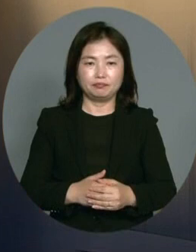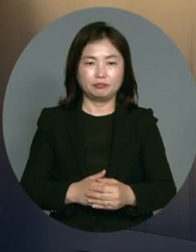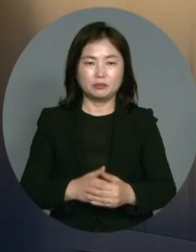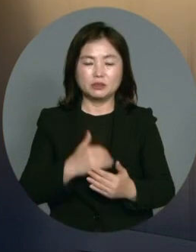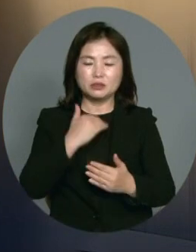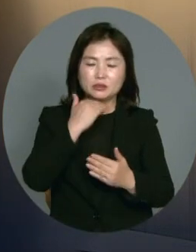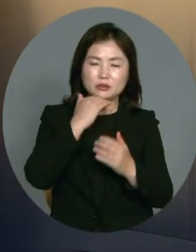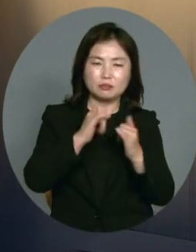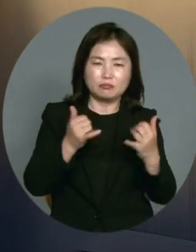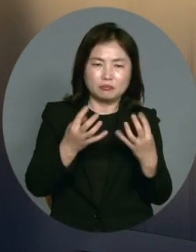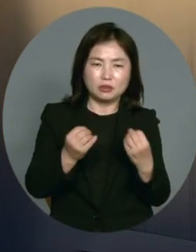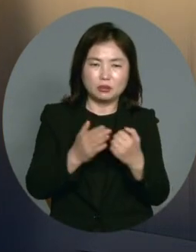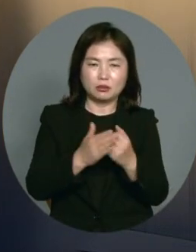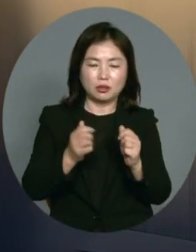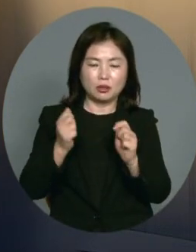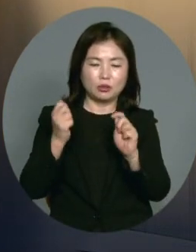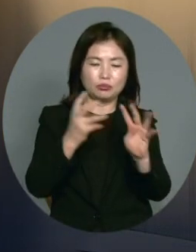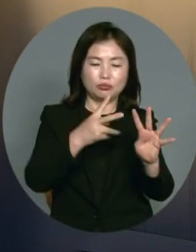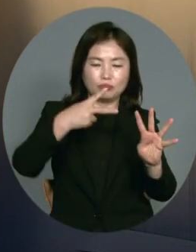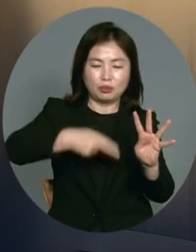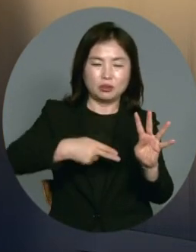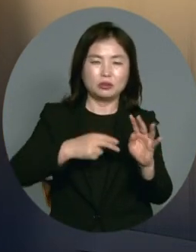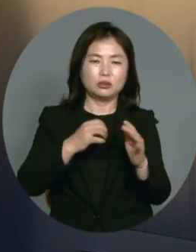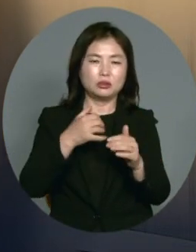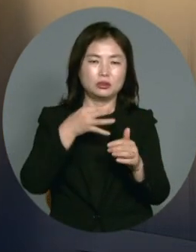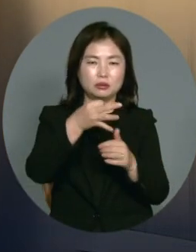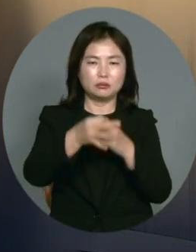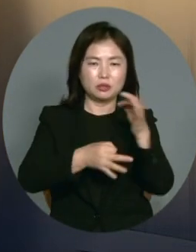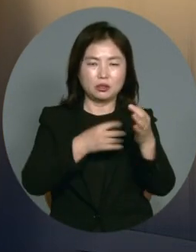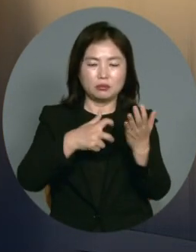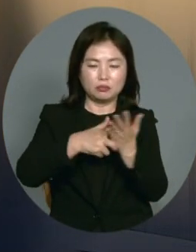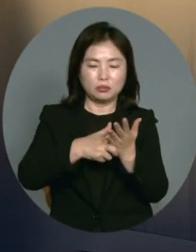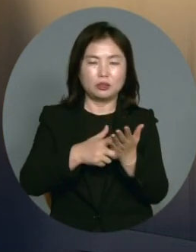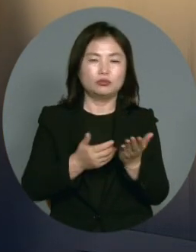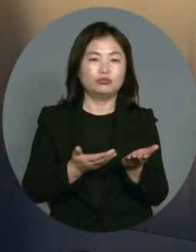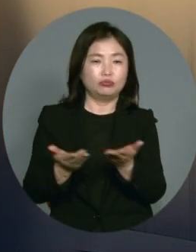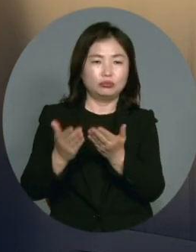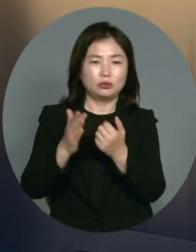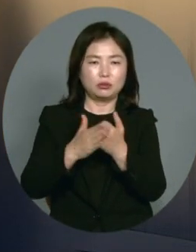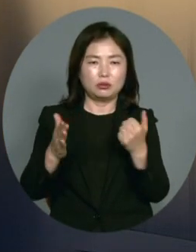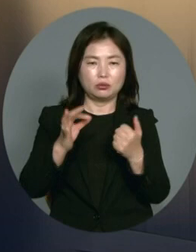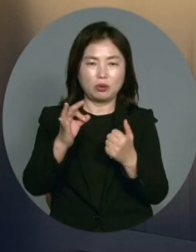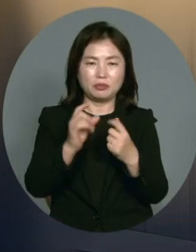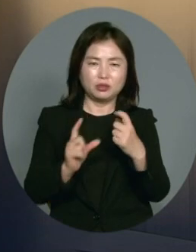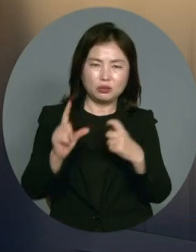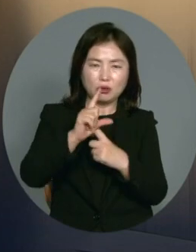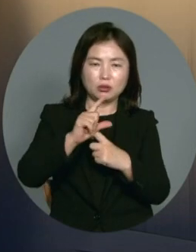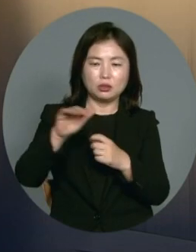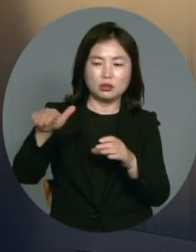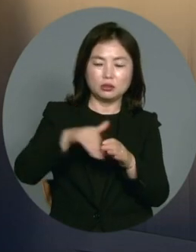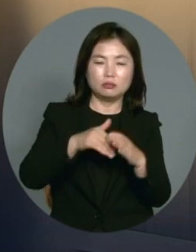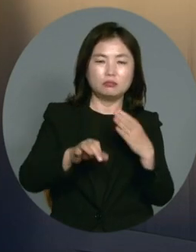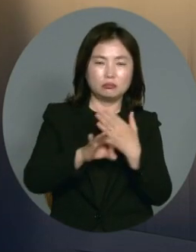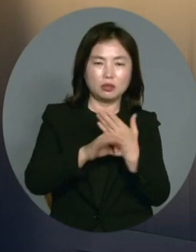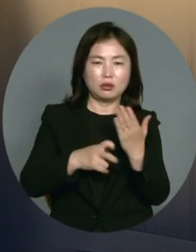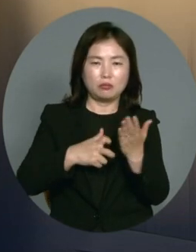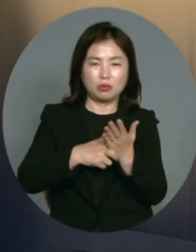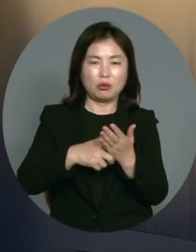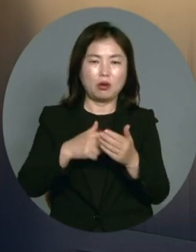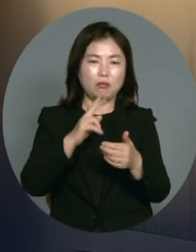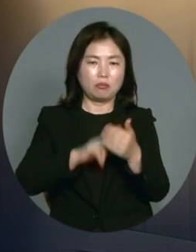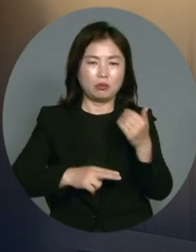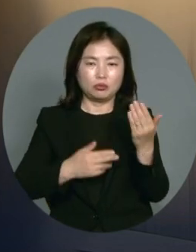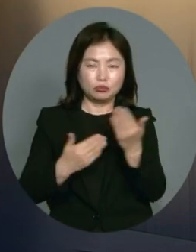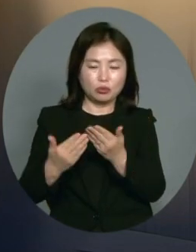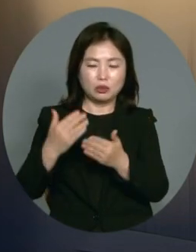때문에 성착순 입금대로 티켓을 줄 거다. 돈을 한 차례 더 입금을 하면